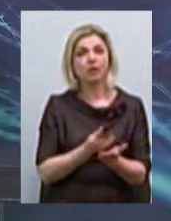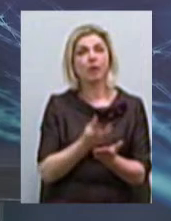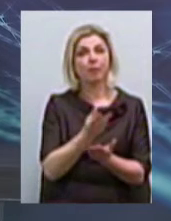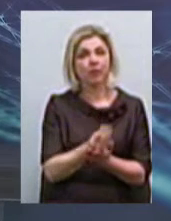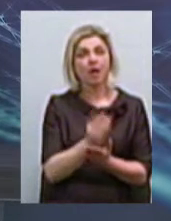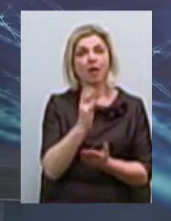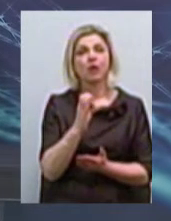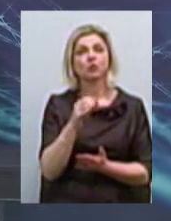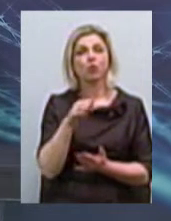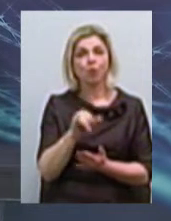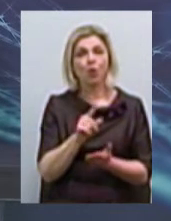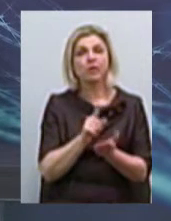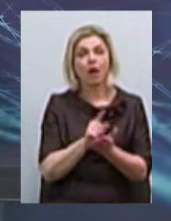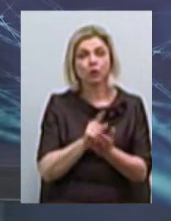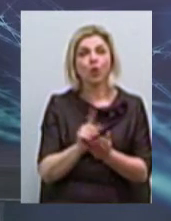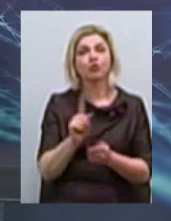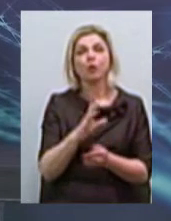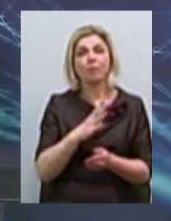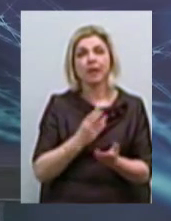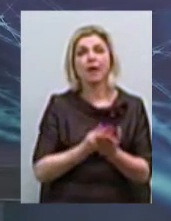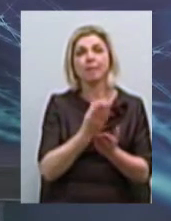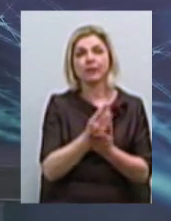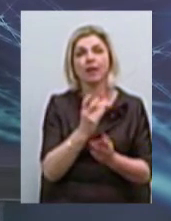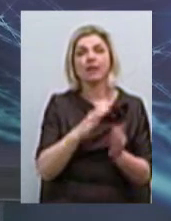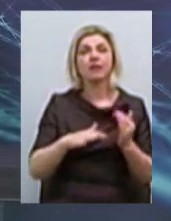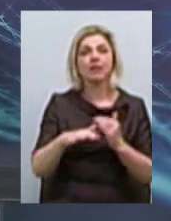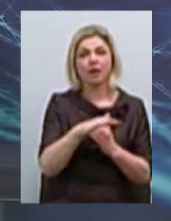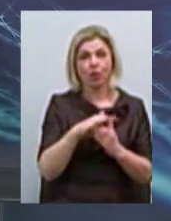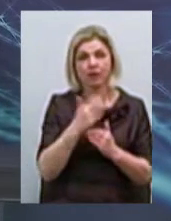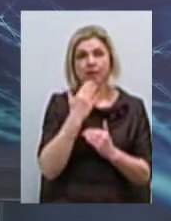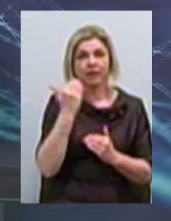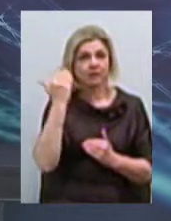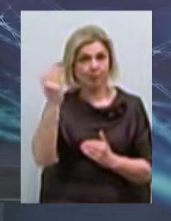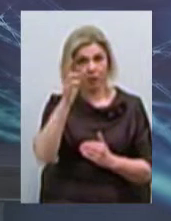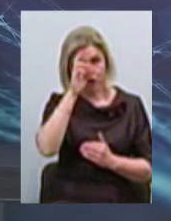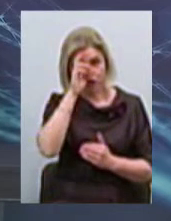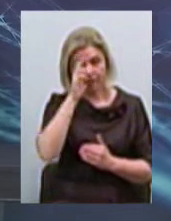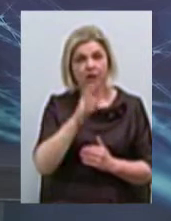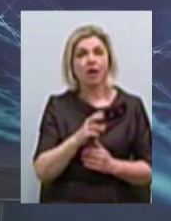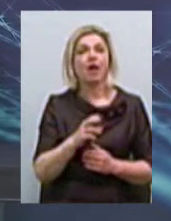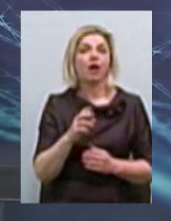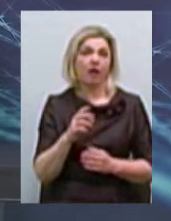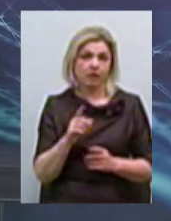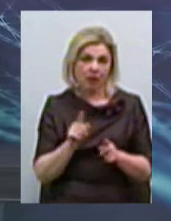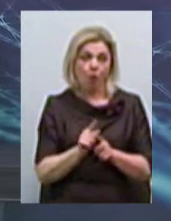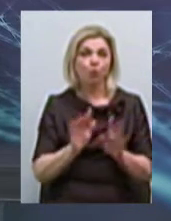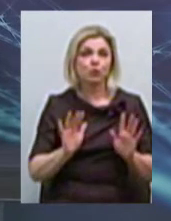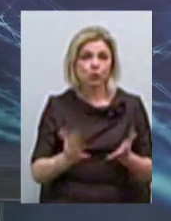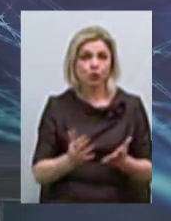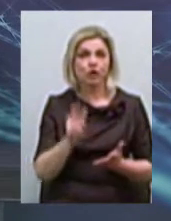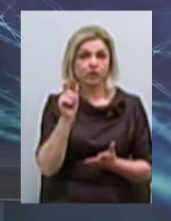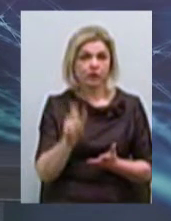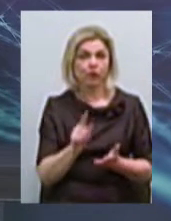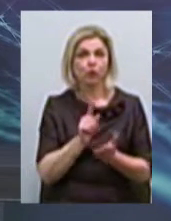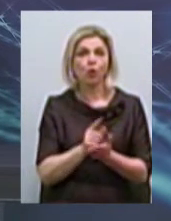на суму податків, які були сплачені на території іноземної держави. У цьому випадку платник податків